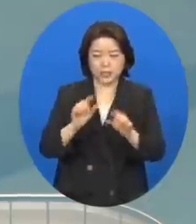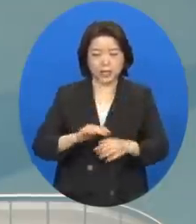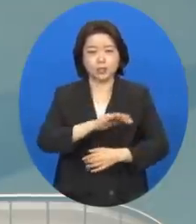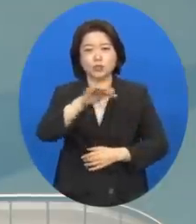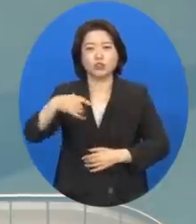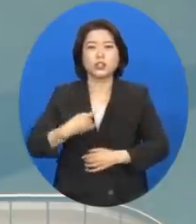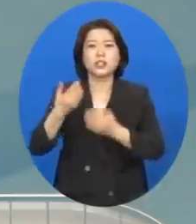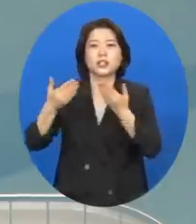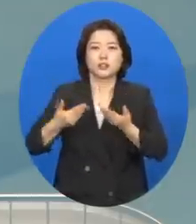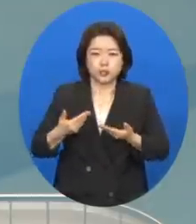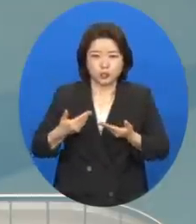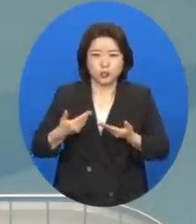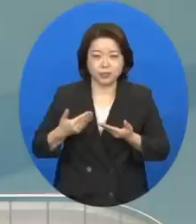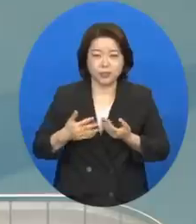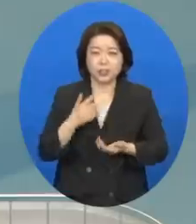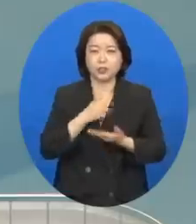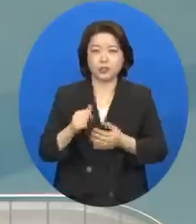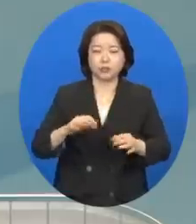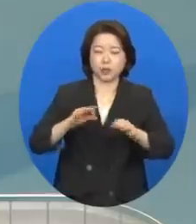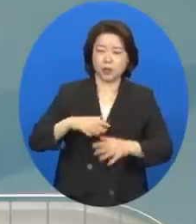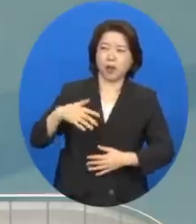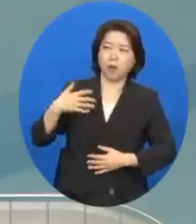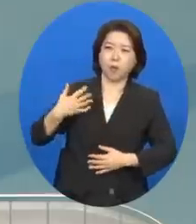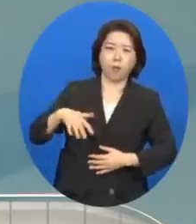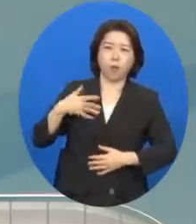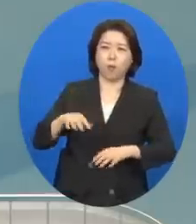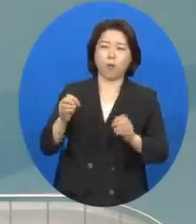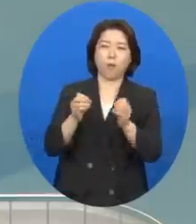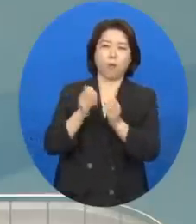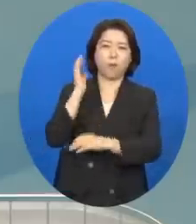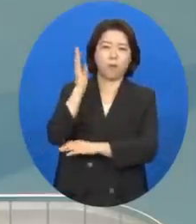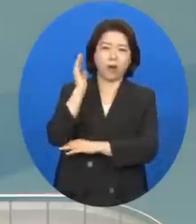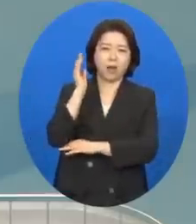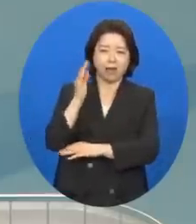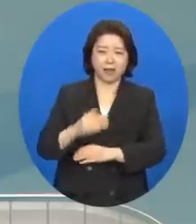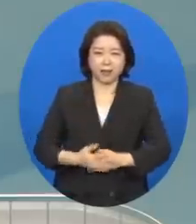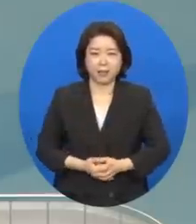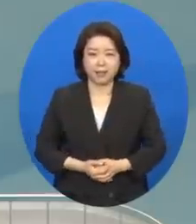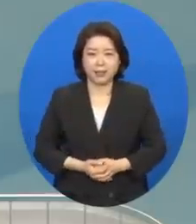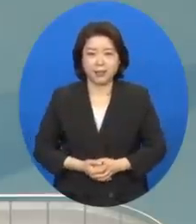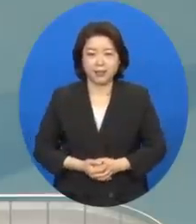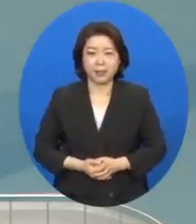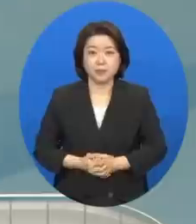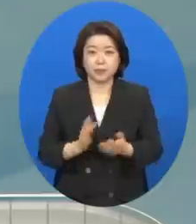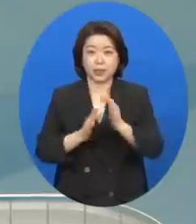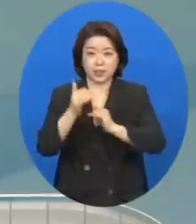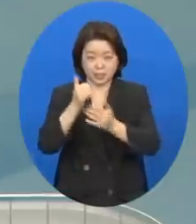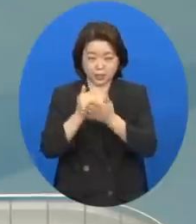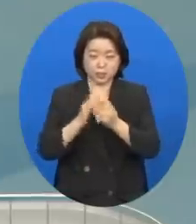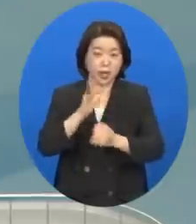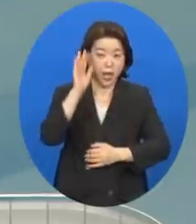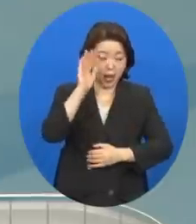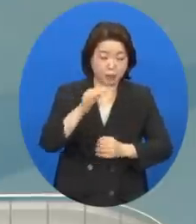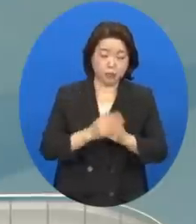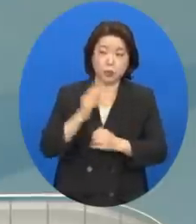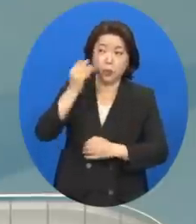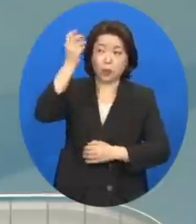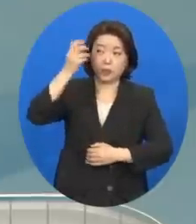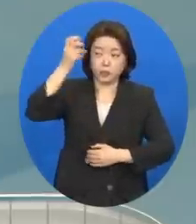주시는 주님의 놀라운 메시지입니다. 예수님은 성령이 이제 오시면